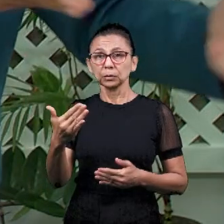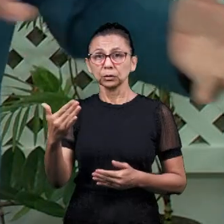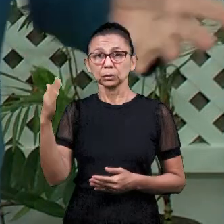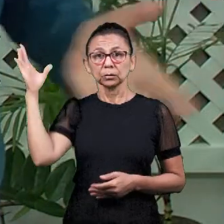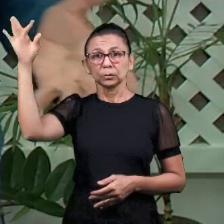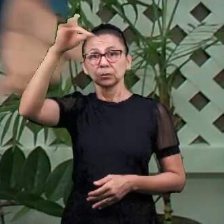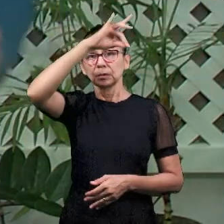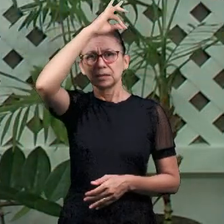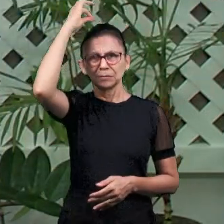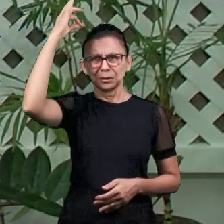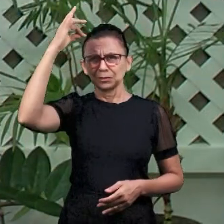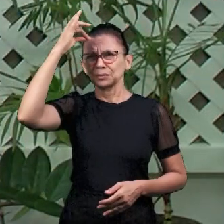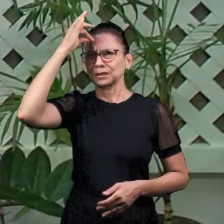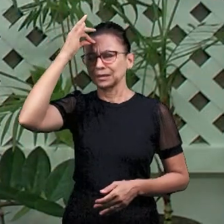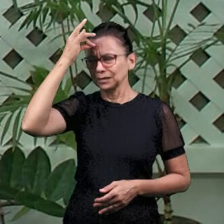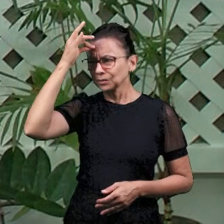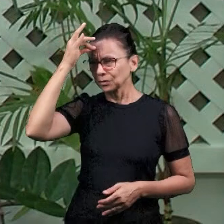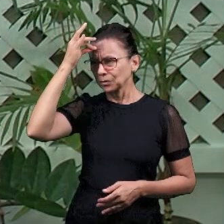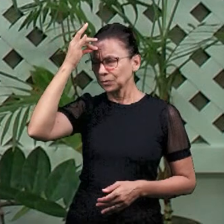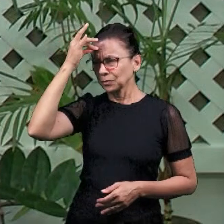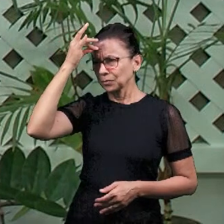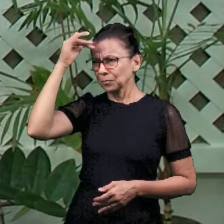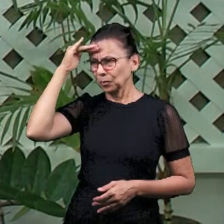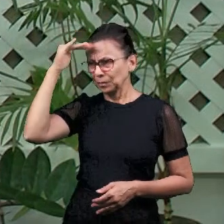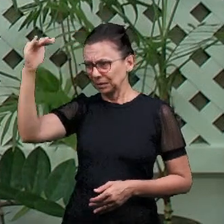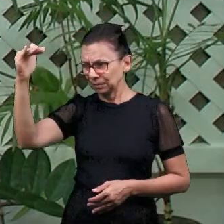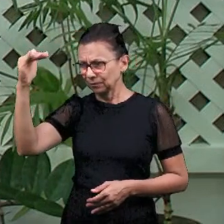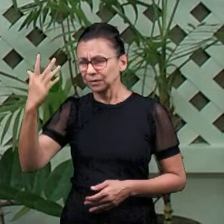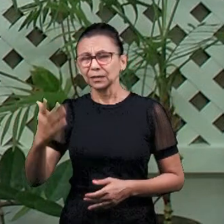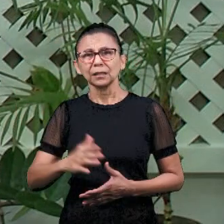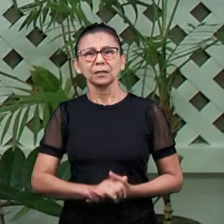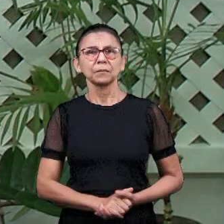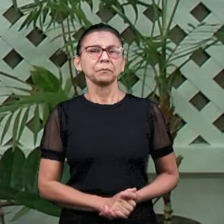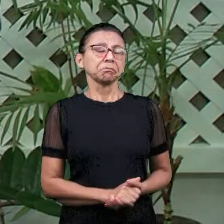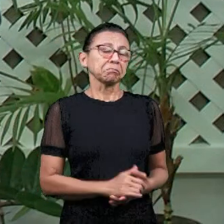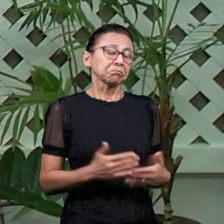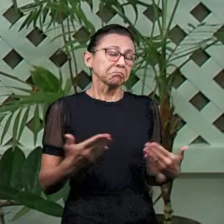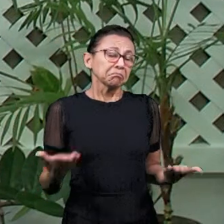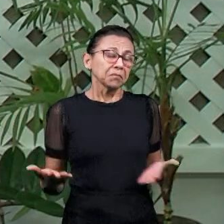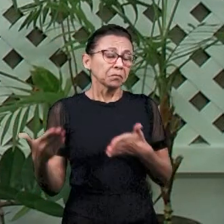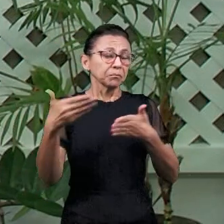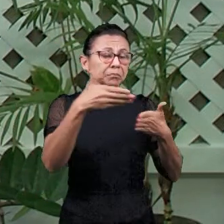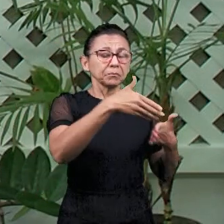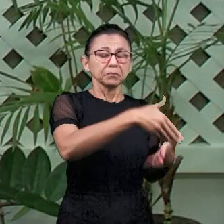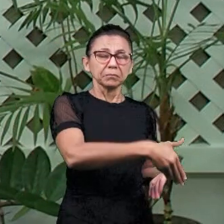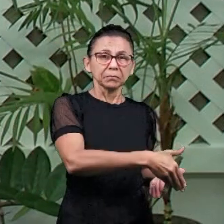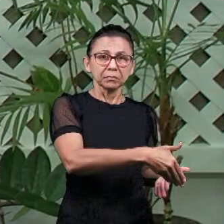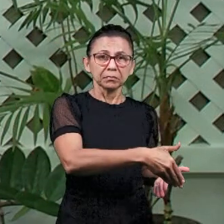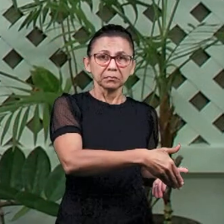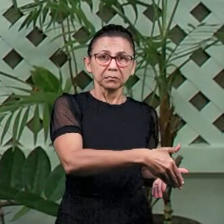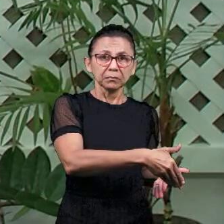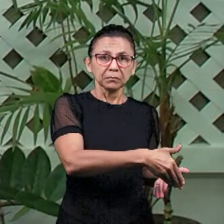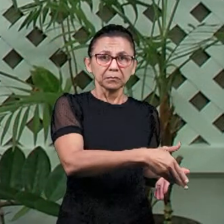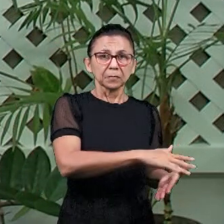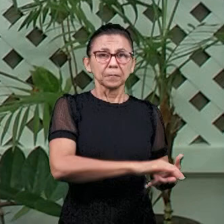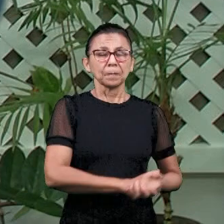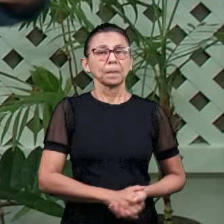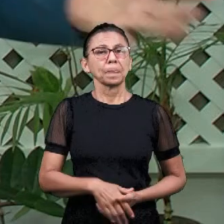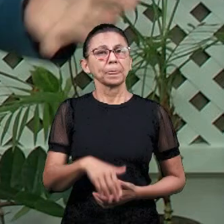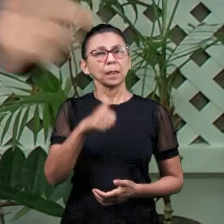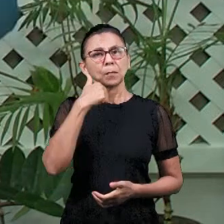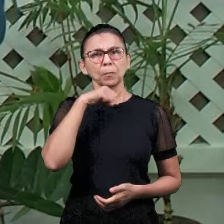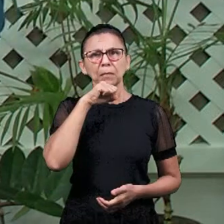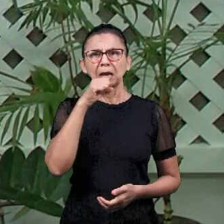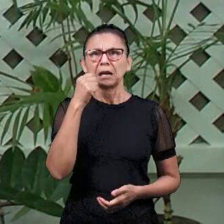Donc, il est parti et il est allé dans un autre endroit. Voilà, c'est comme ça avec la famille, le père, la mère. C'est la même